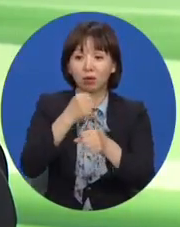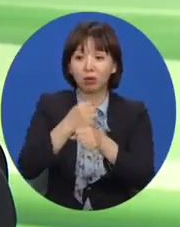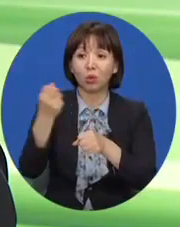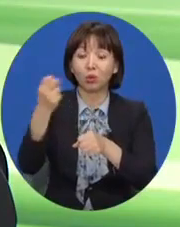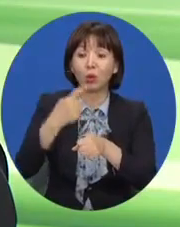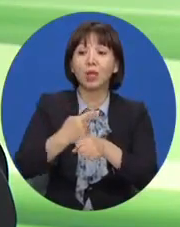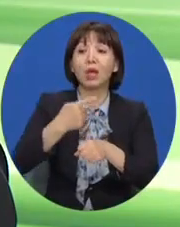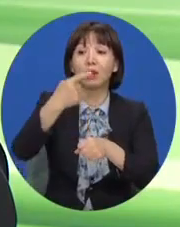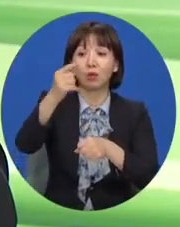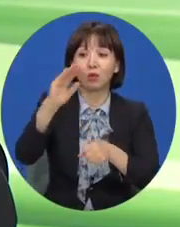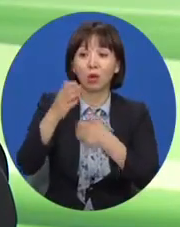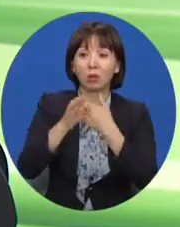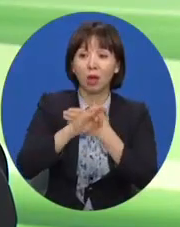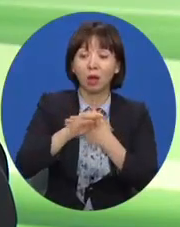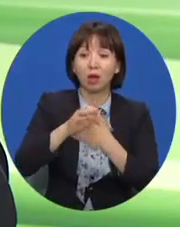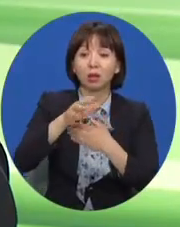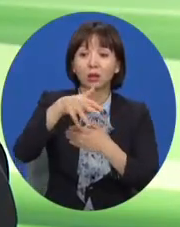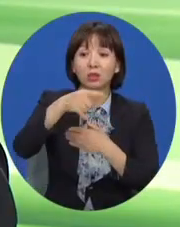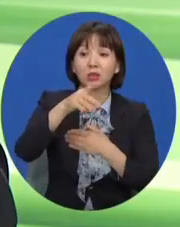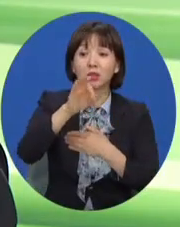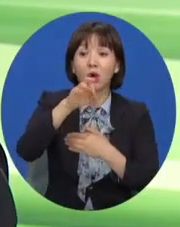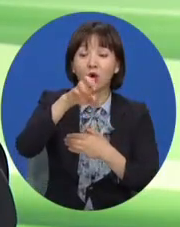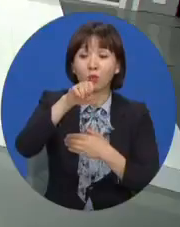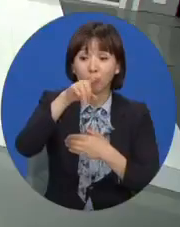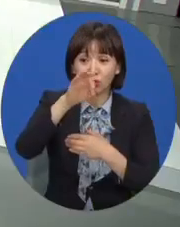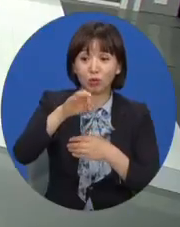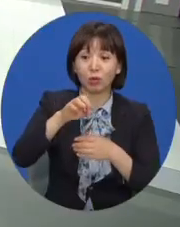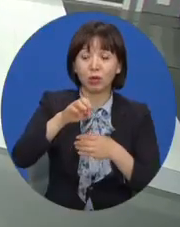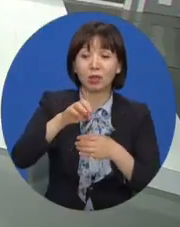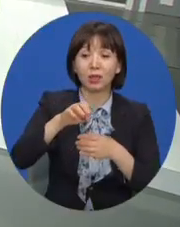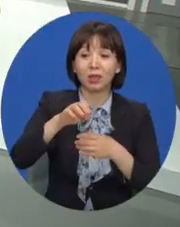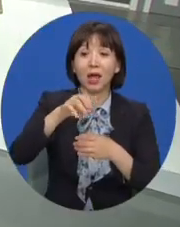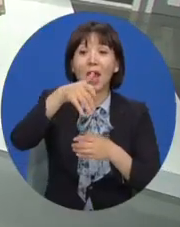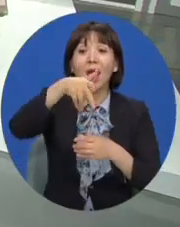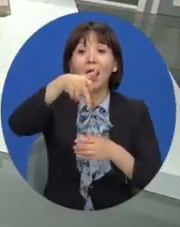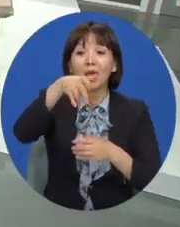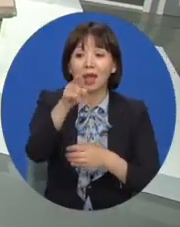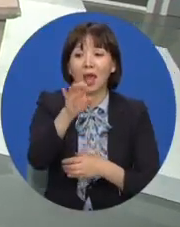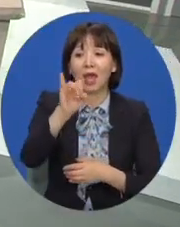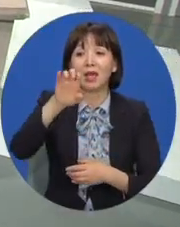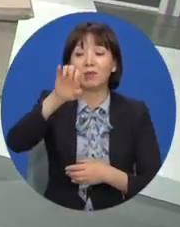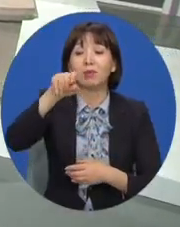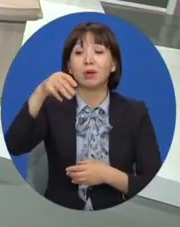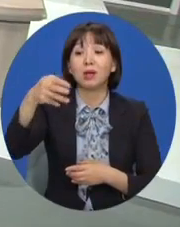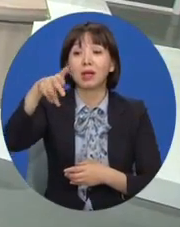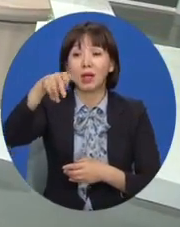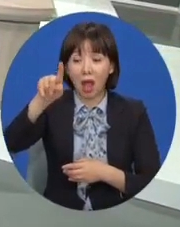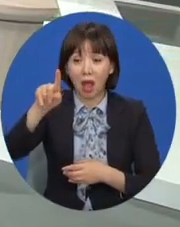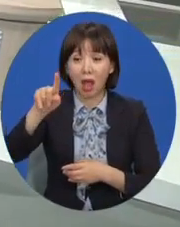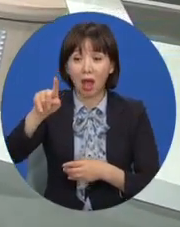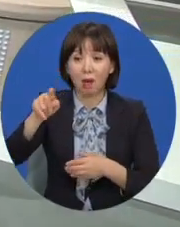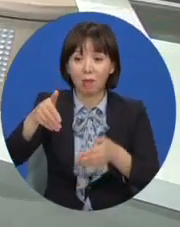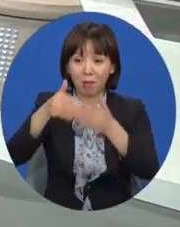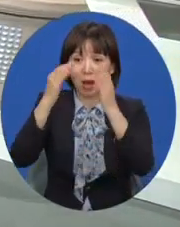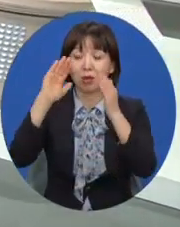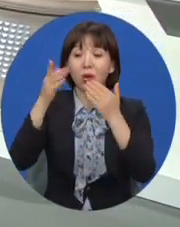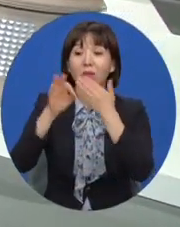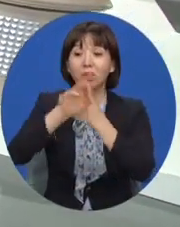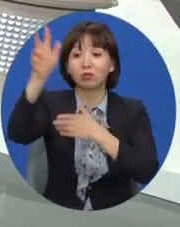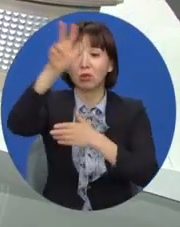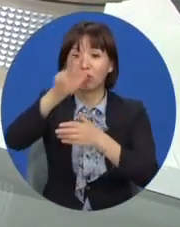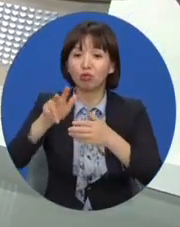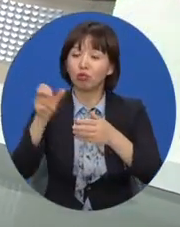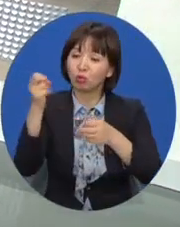내년이면은 청풍호 그린 케이블카가 준공이 됩니다. 그린 케이블카만 준공이 된다면은 아마 전국에서 또